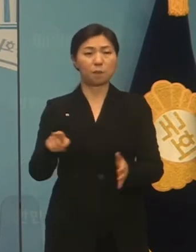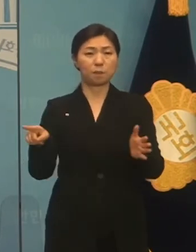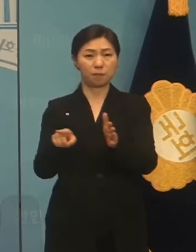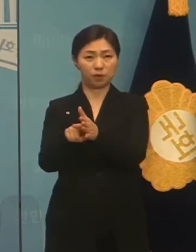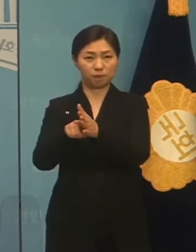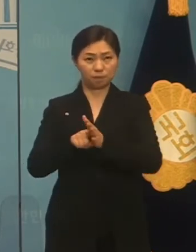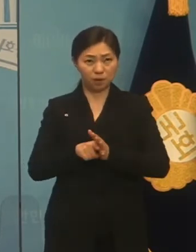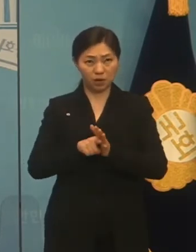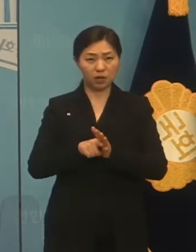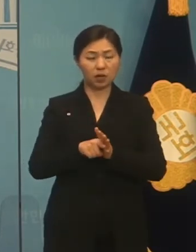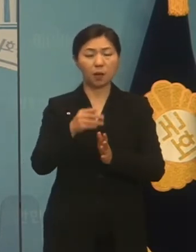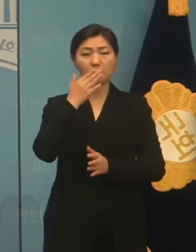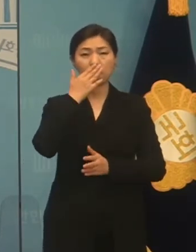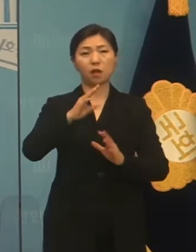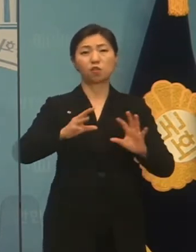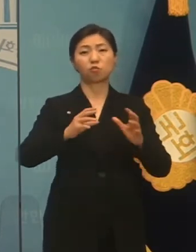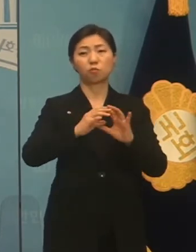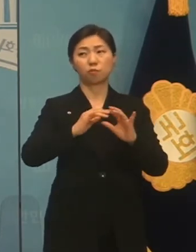만들겠습니다.